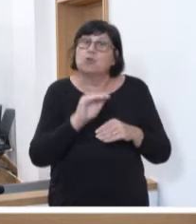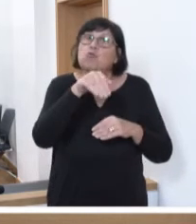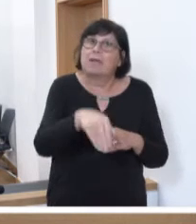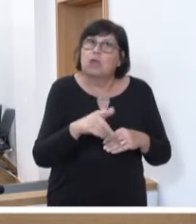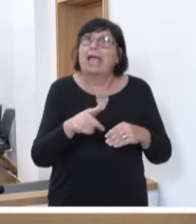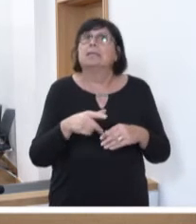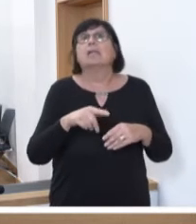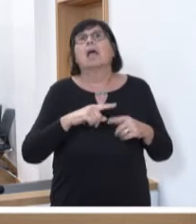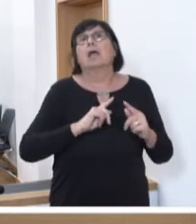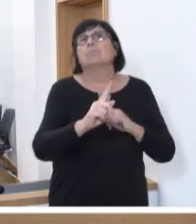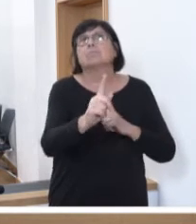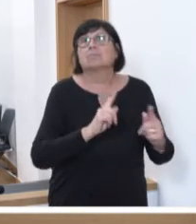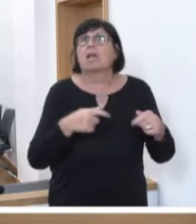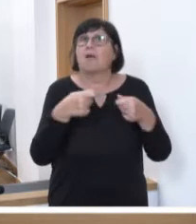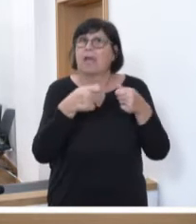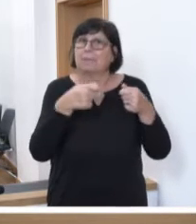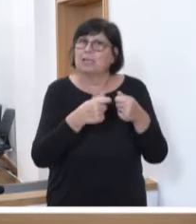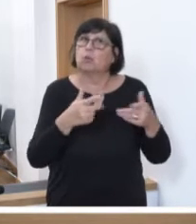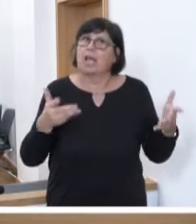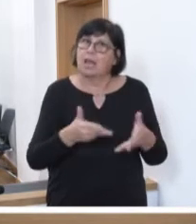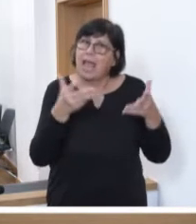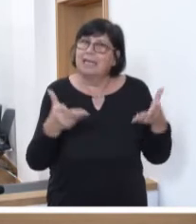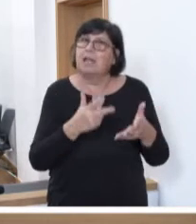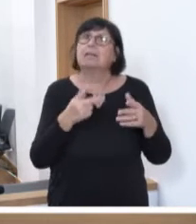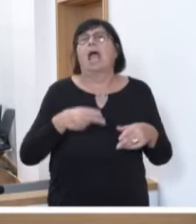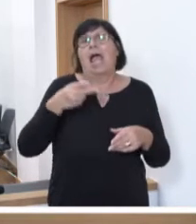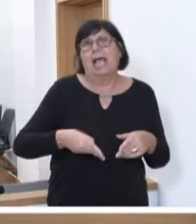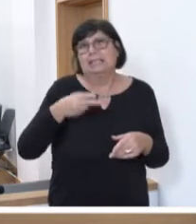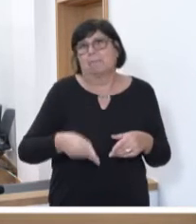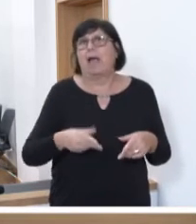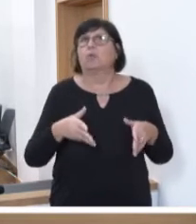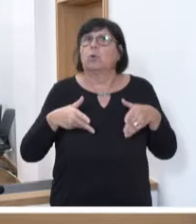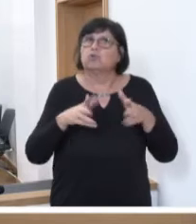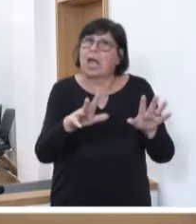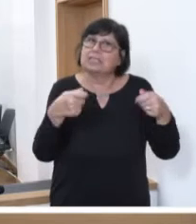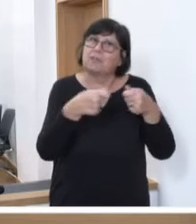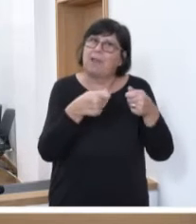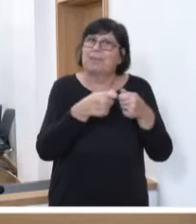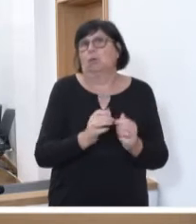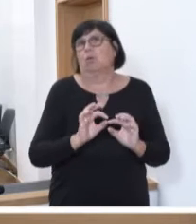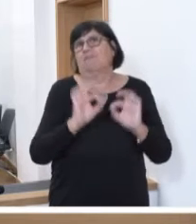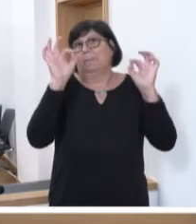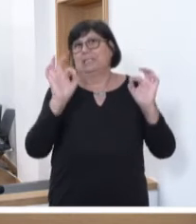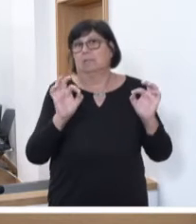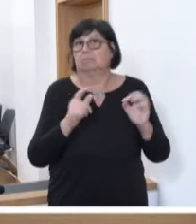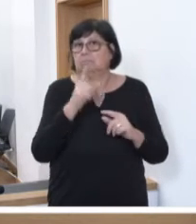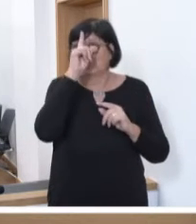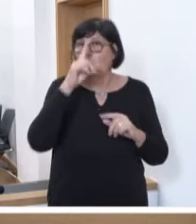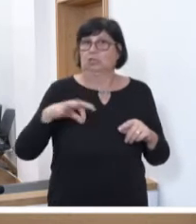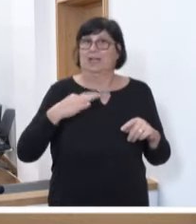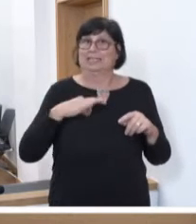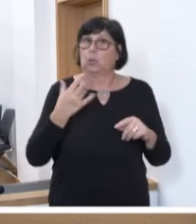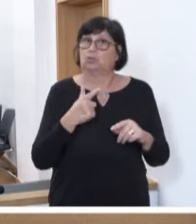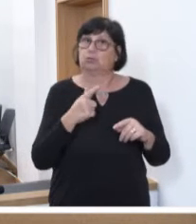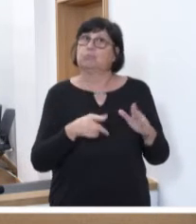erleichtern und dazu unter anderem die Eisenbahn- und Straßenverbindungen besser miteinander verknüpfen zu wollen. In der deutsch-französischen Agenda wurden